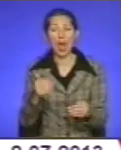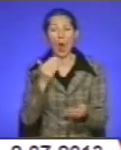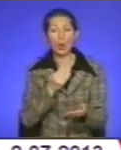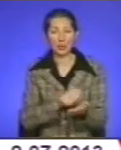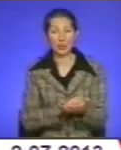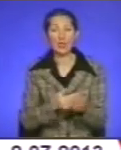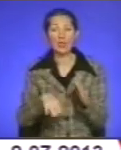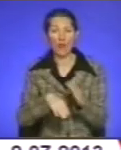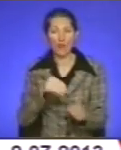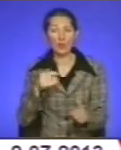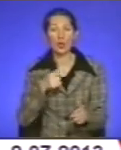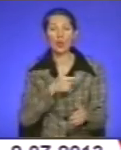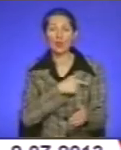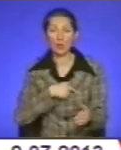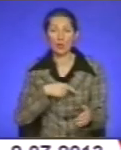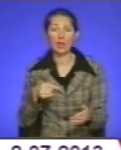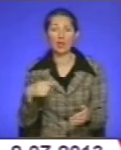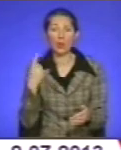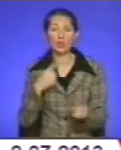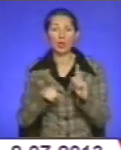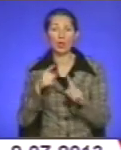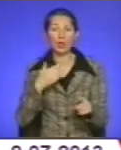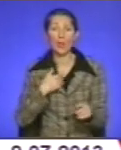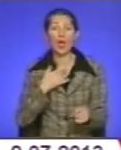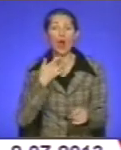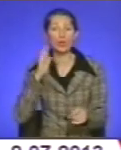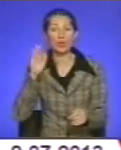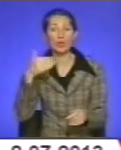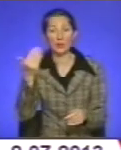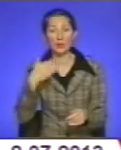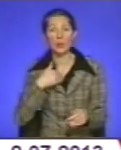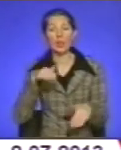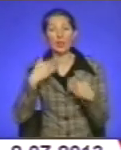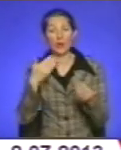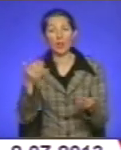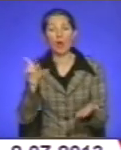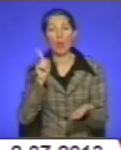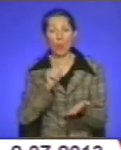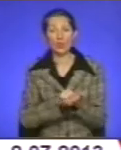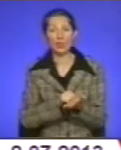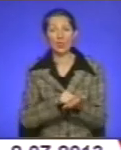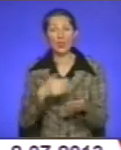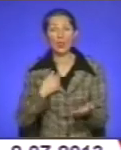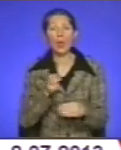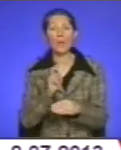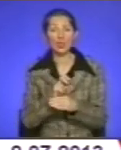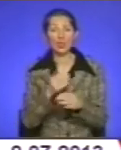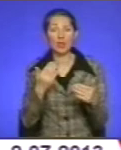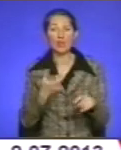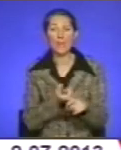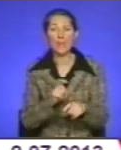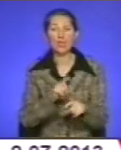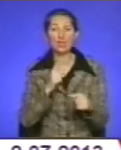Ми голосували за вас, ми делегували вам повноваження. Будь ласка, ми прийшли вже більше